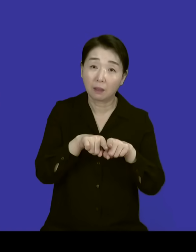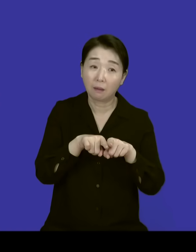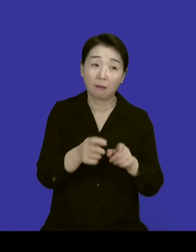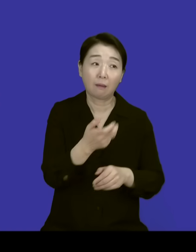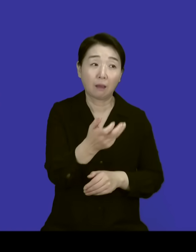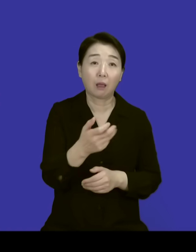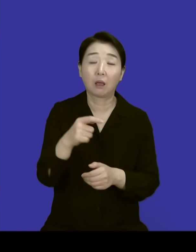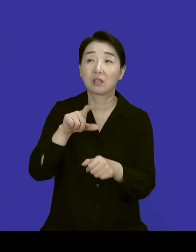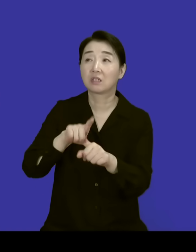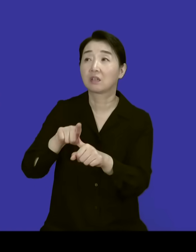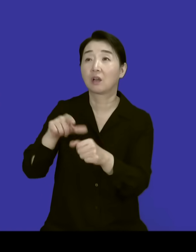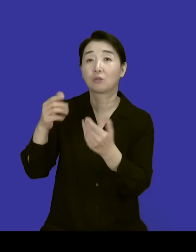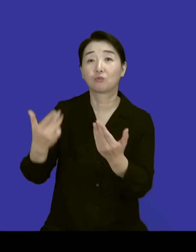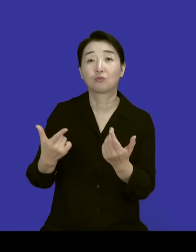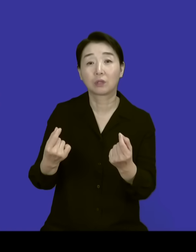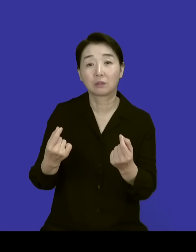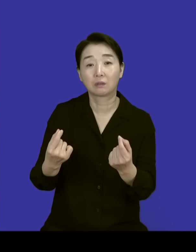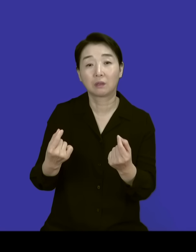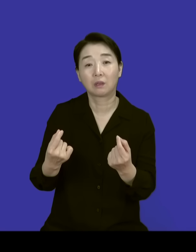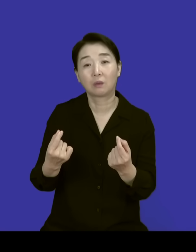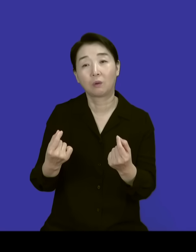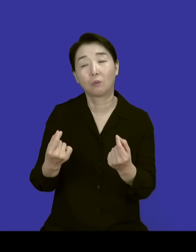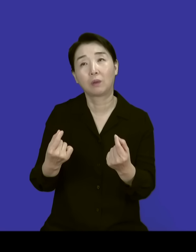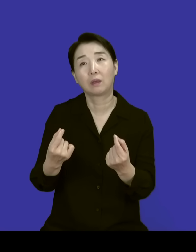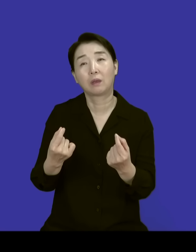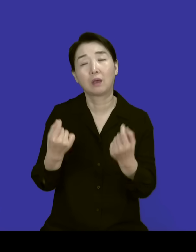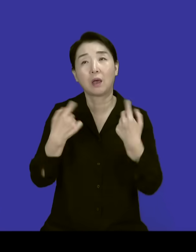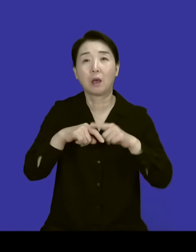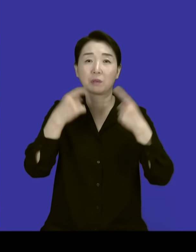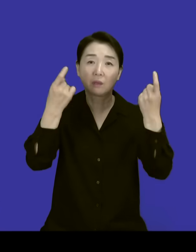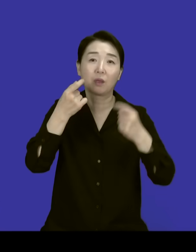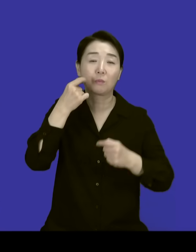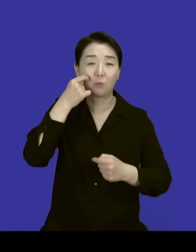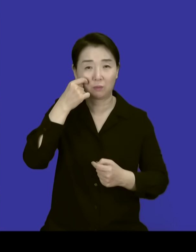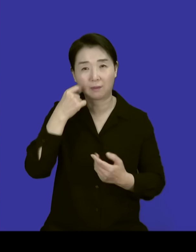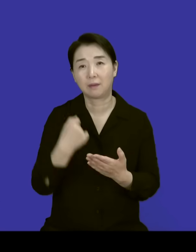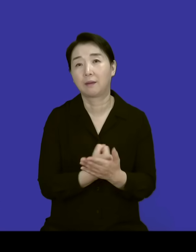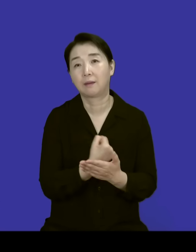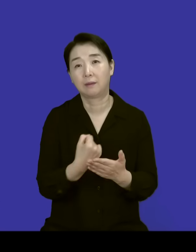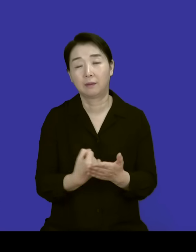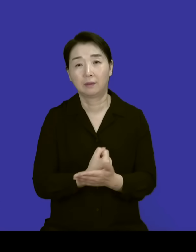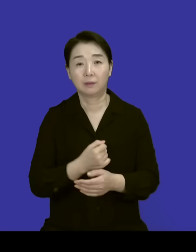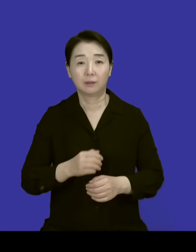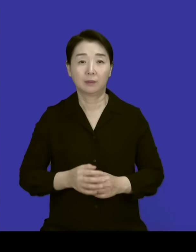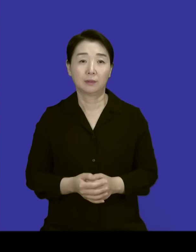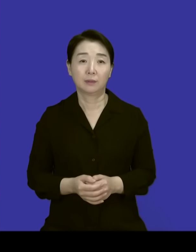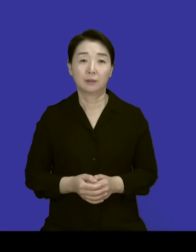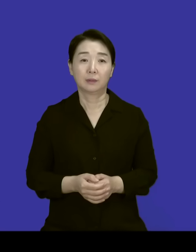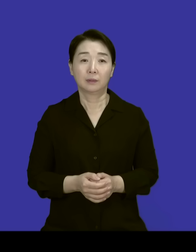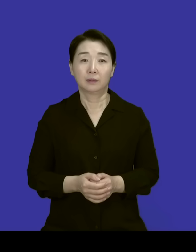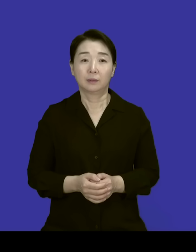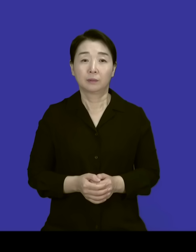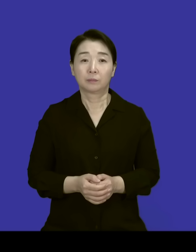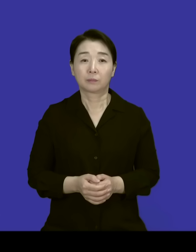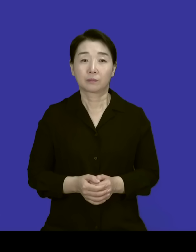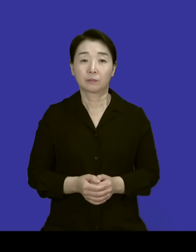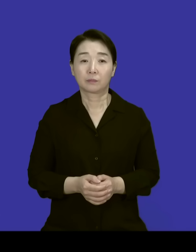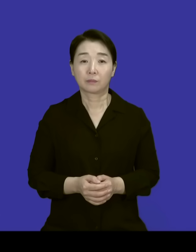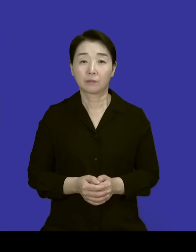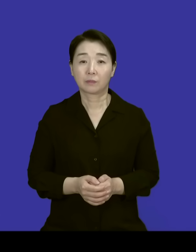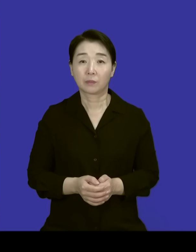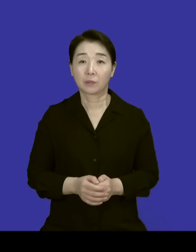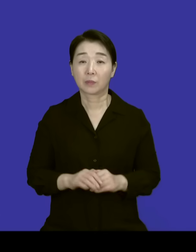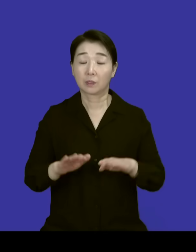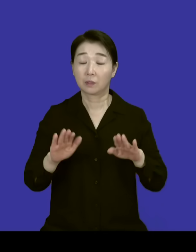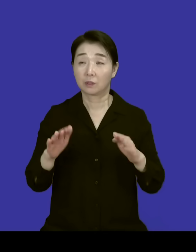것 같은데 그게 이렇게 사무쳐졌냐. 그걸 못했어요. 아버지가 시간을 못 보내서. 오히려 지금도 잘